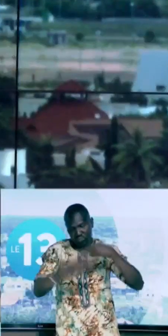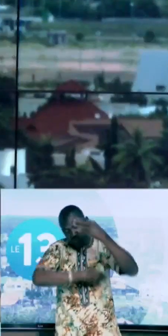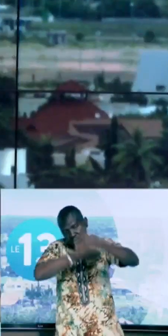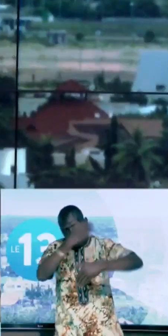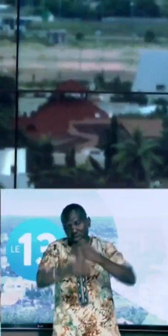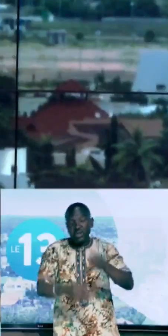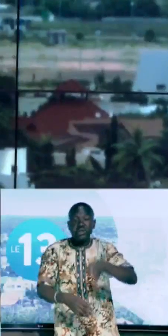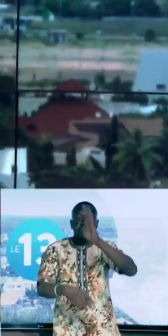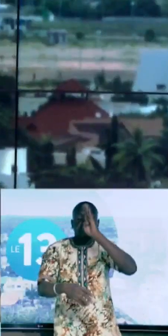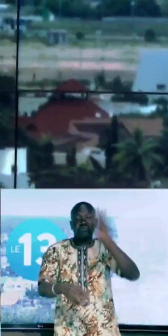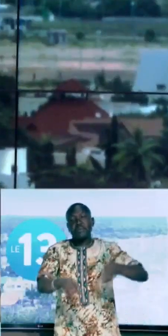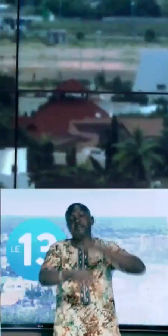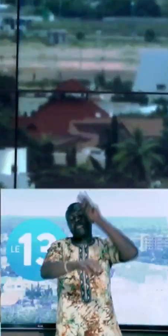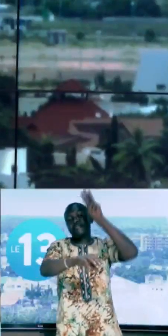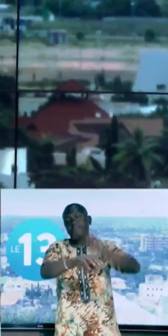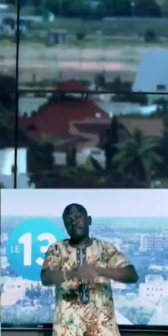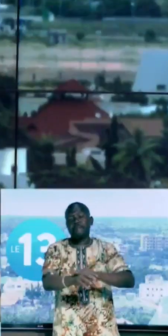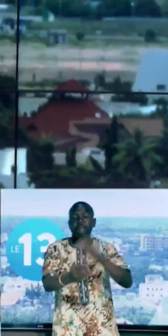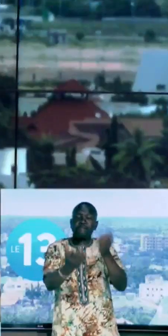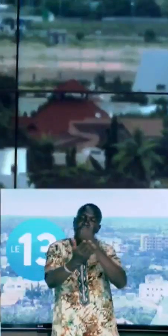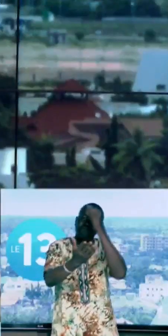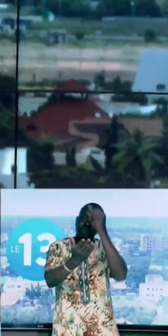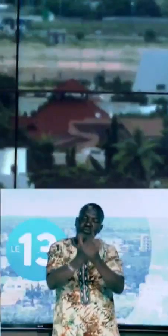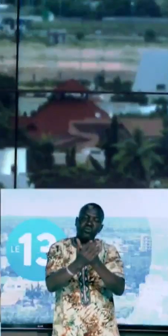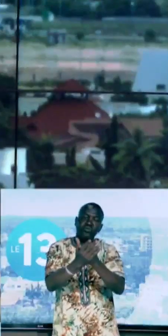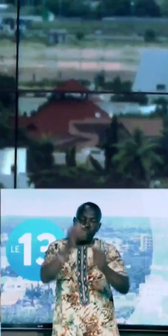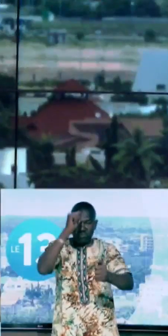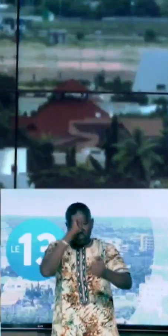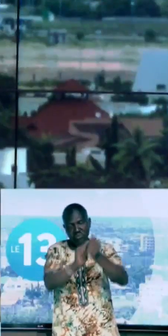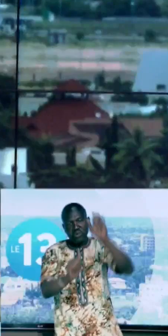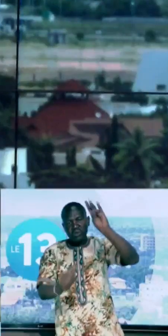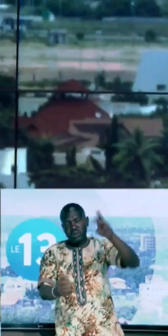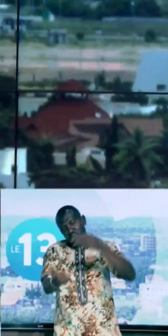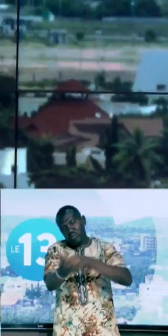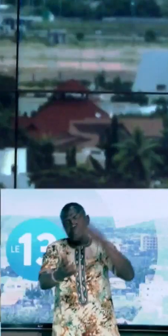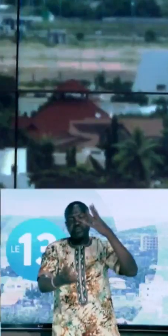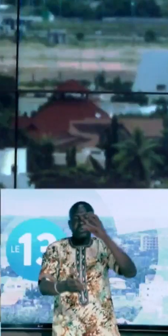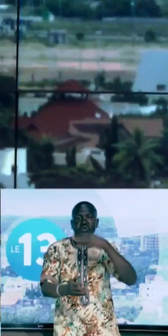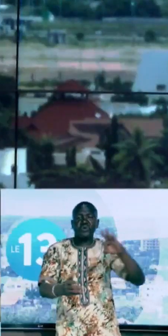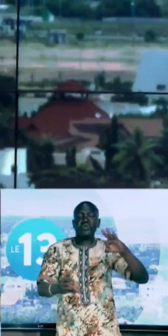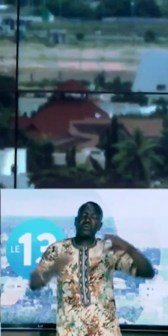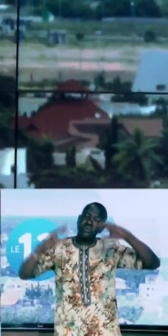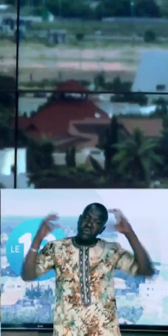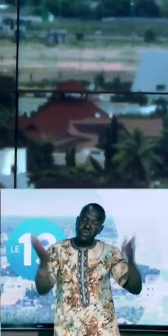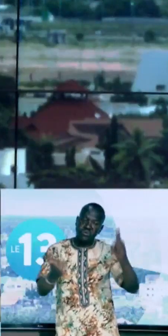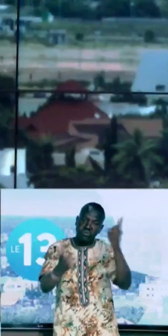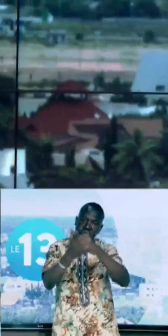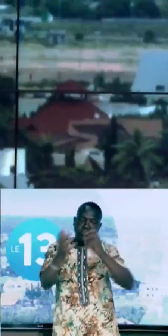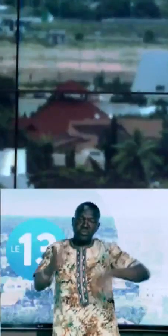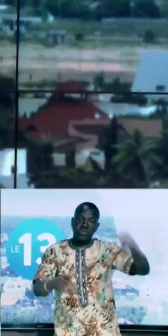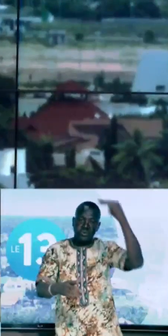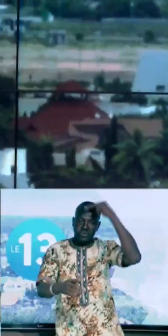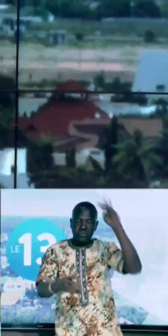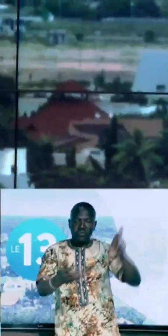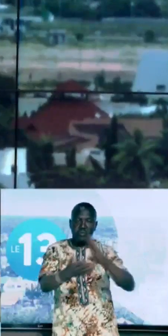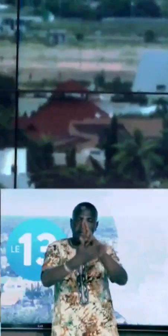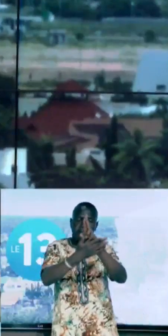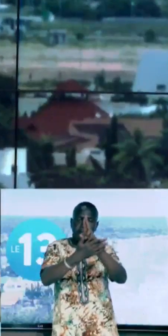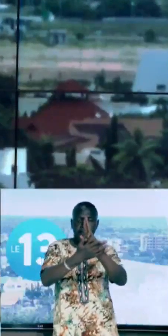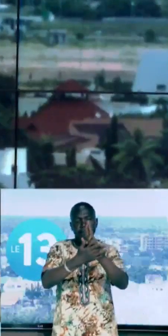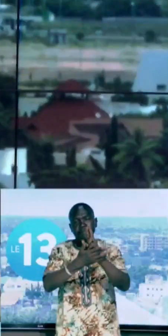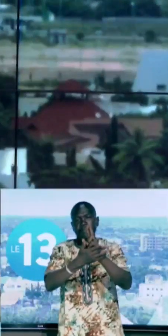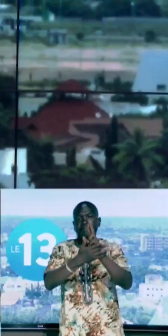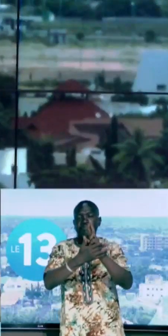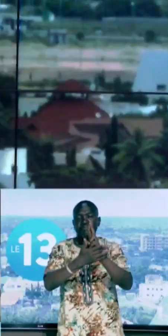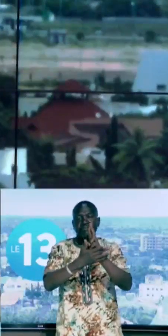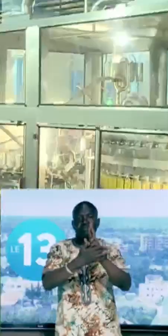de la marque. Un investissement de plus de 7 milliards de francs CFA que saluent le Premier ministre Drissa Traoré et Adama